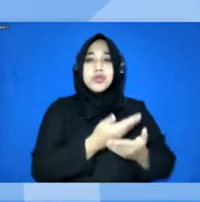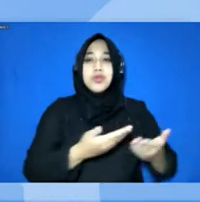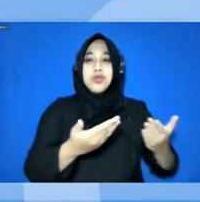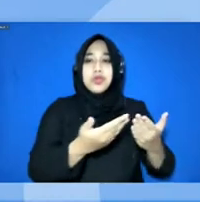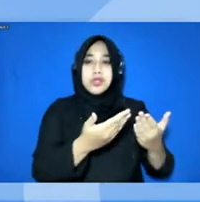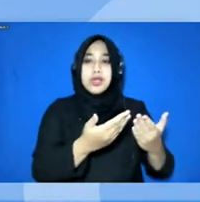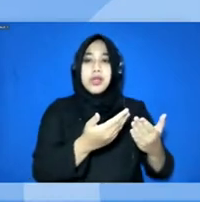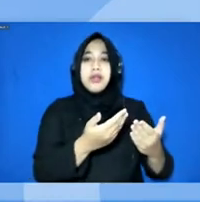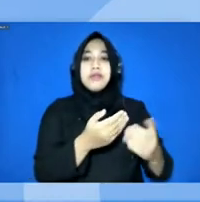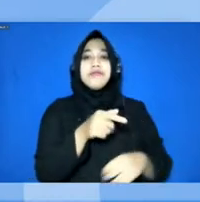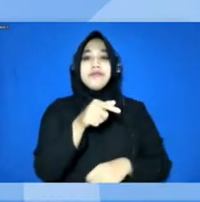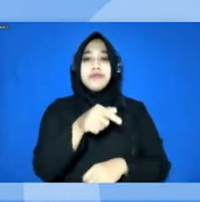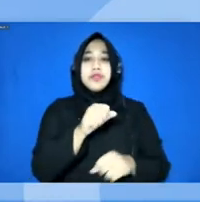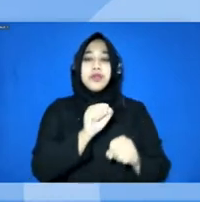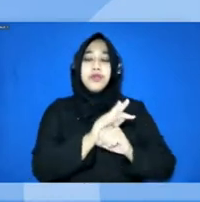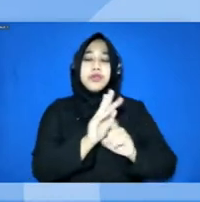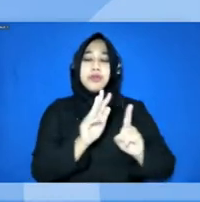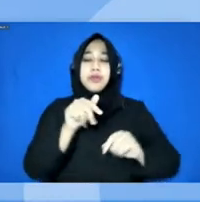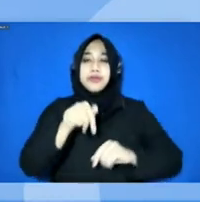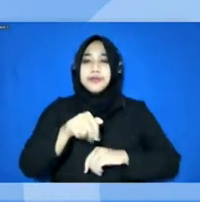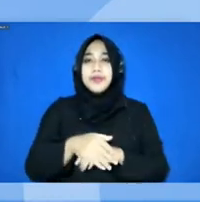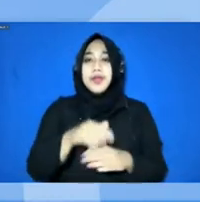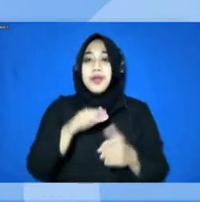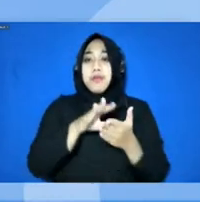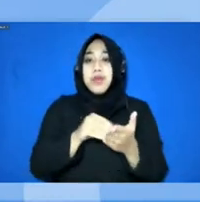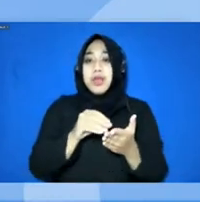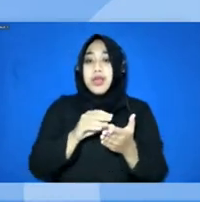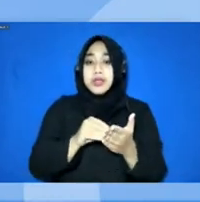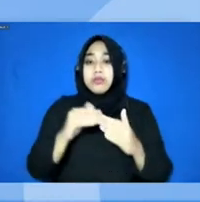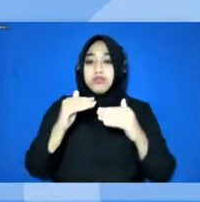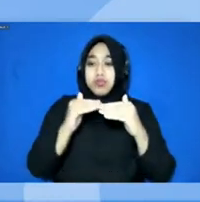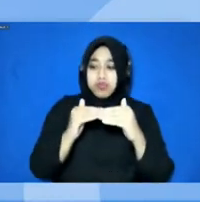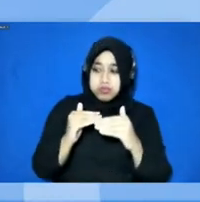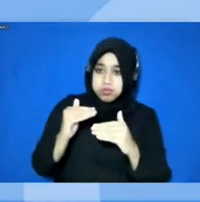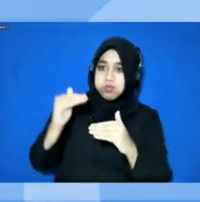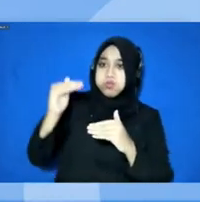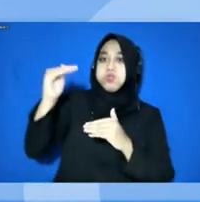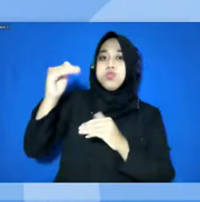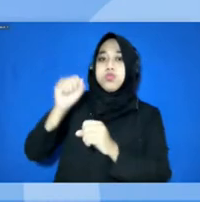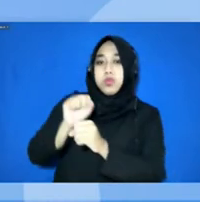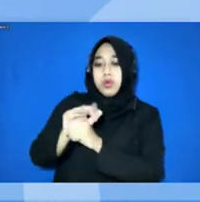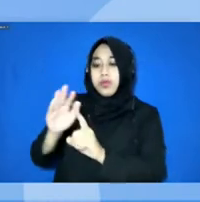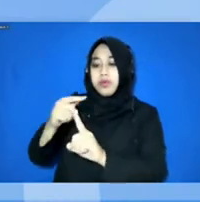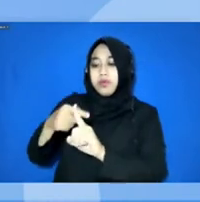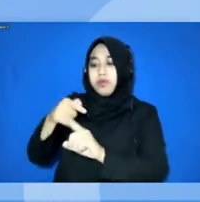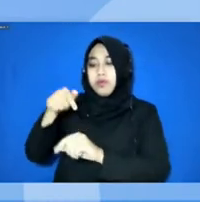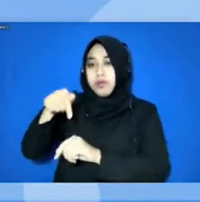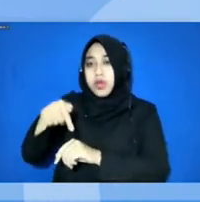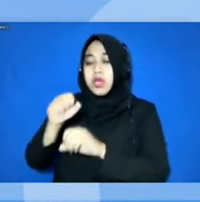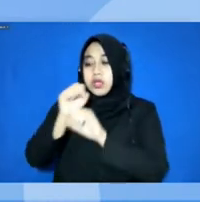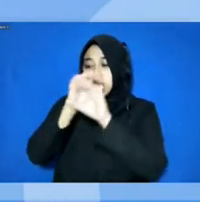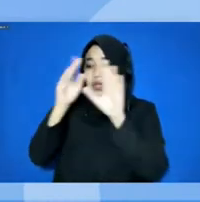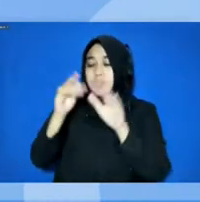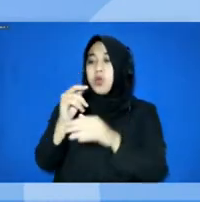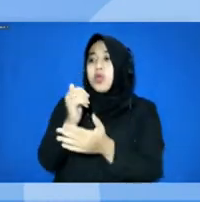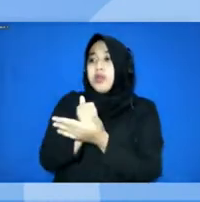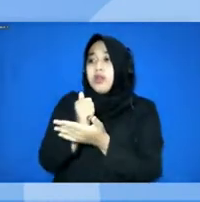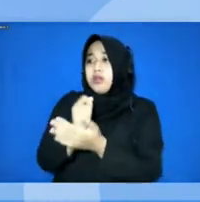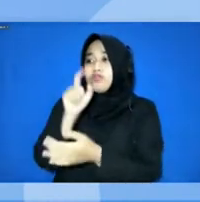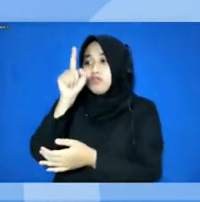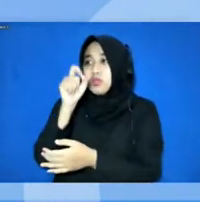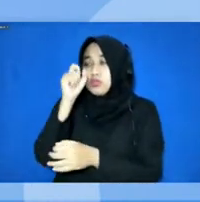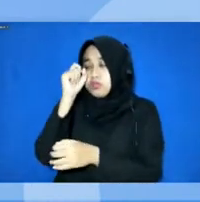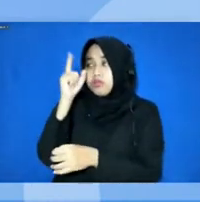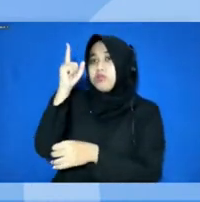pandemi. Belajar dari lonjakan kasus pada gelombang kedua pandemi, semakin jelas bahwa diperlukan kesadaran akan